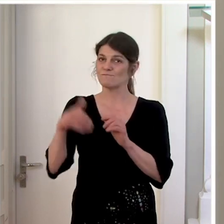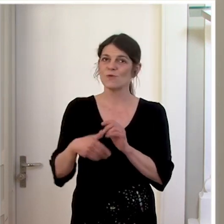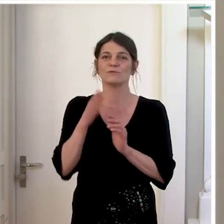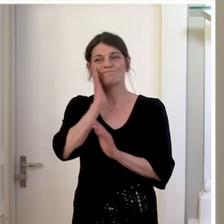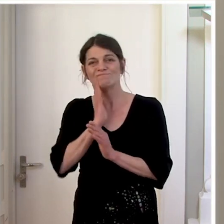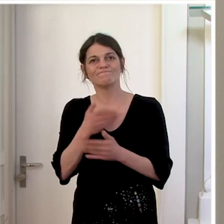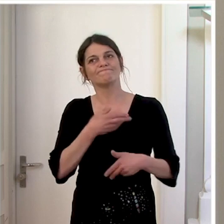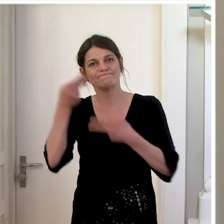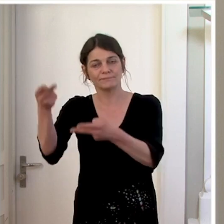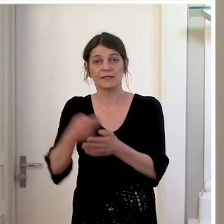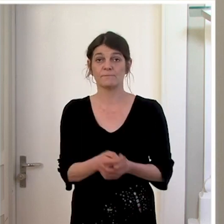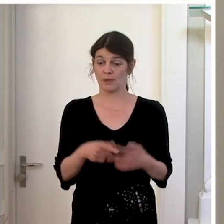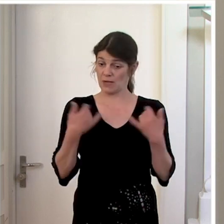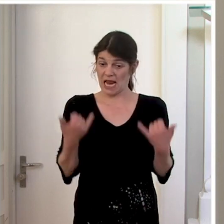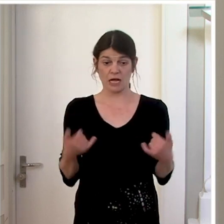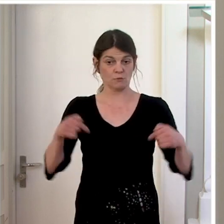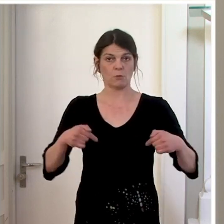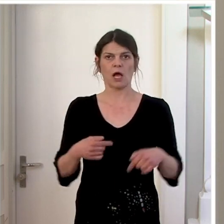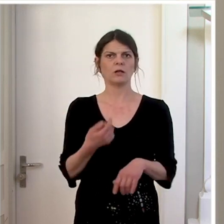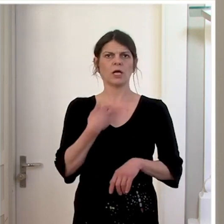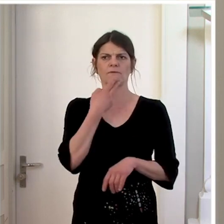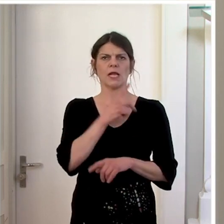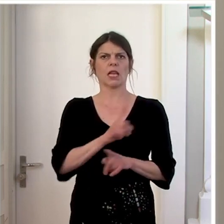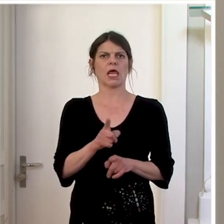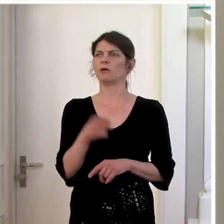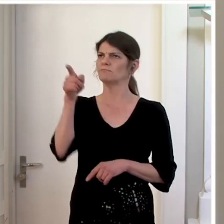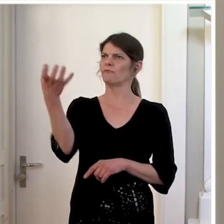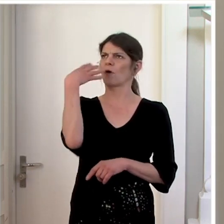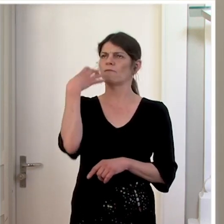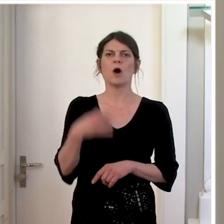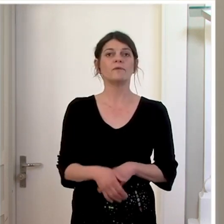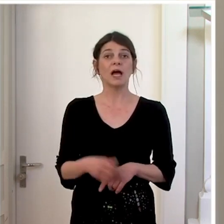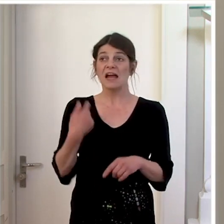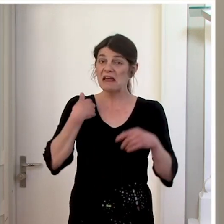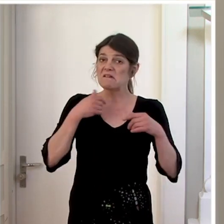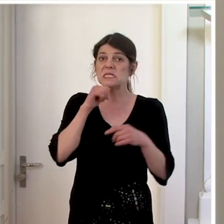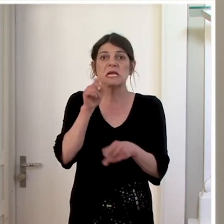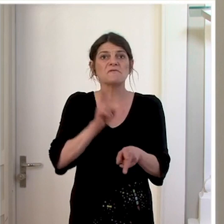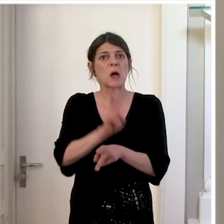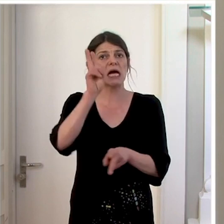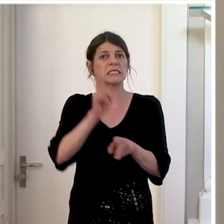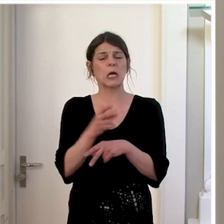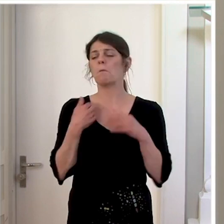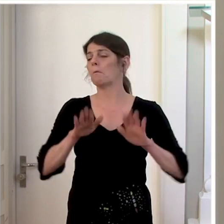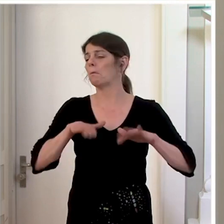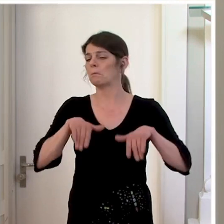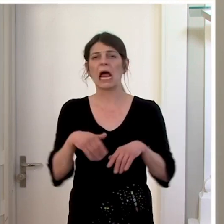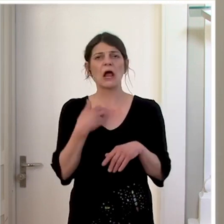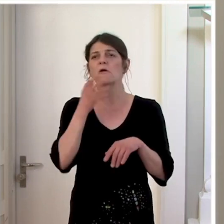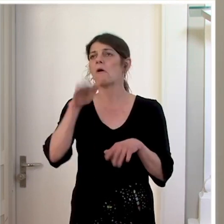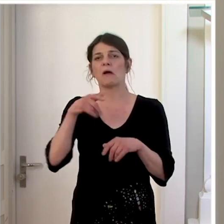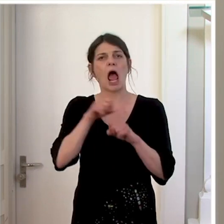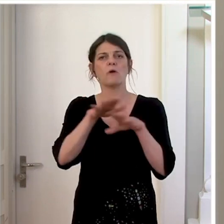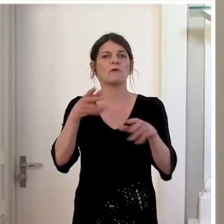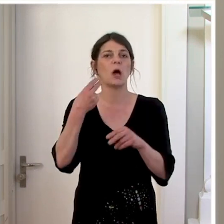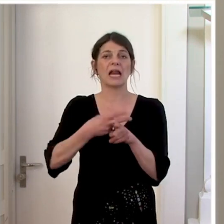wir möchten uns in diesem moment nicht dem vorwurf aussetzen dass wir weniger sorgfältig waren in der verhinderung der ausbreitung der